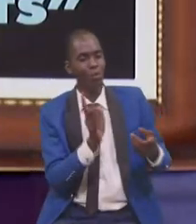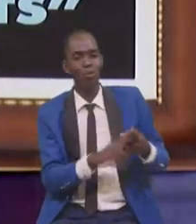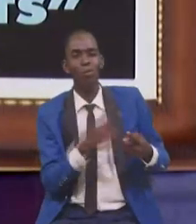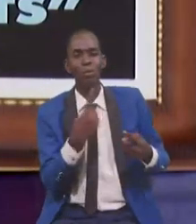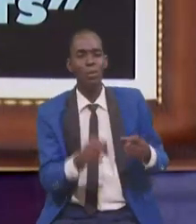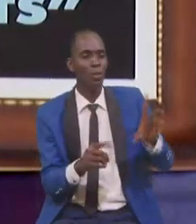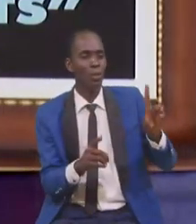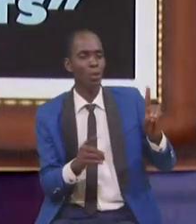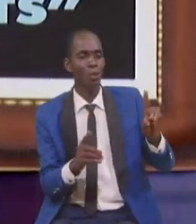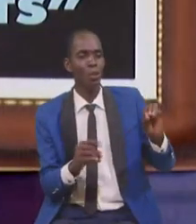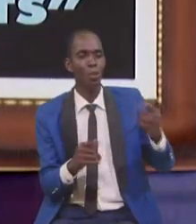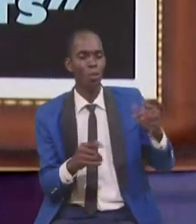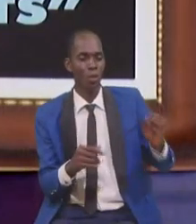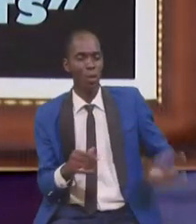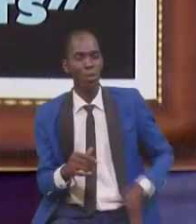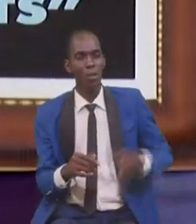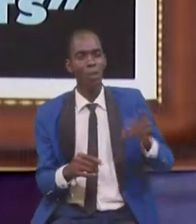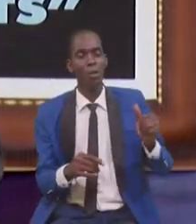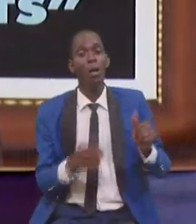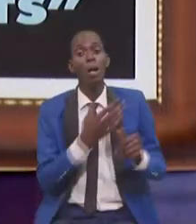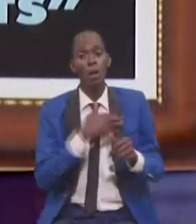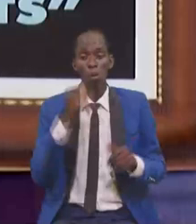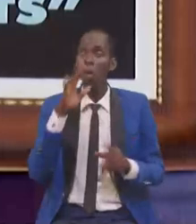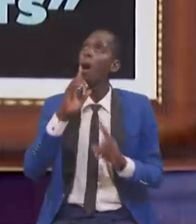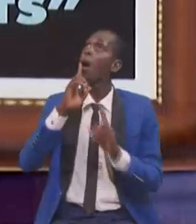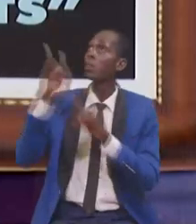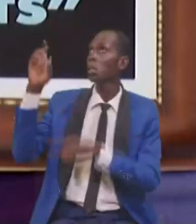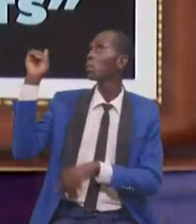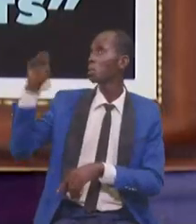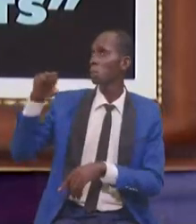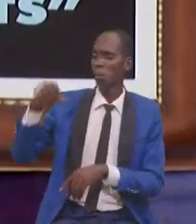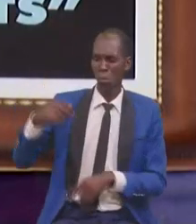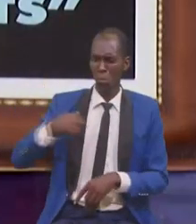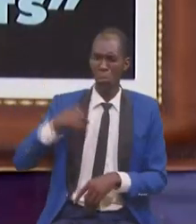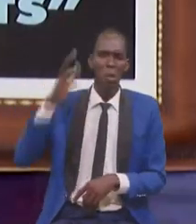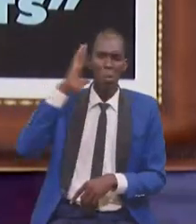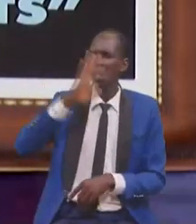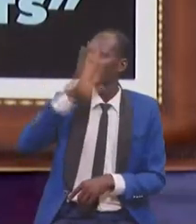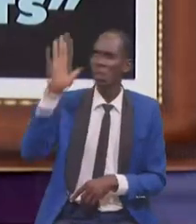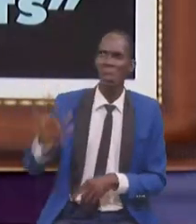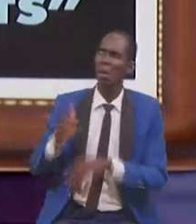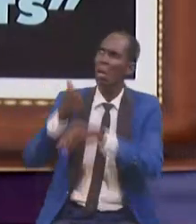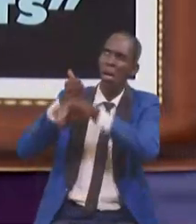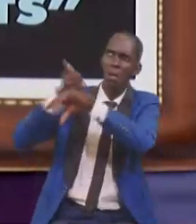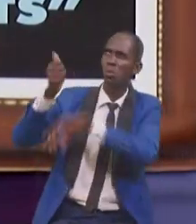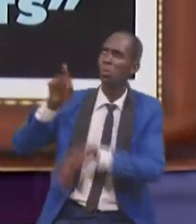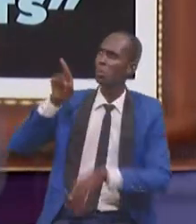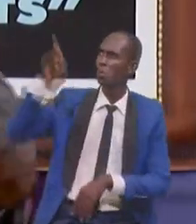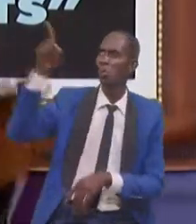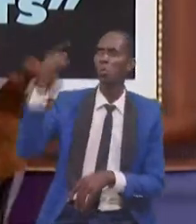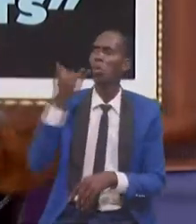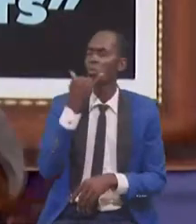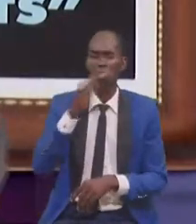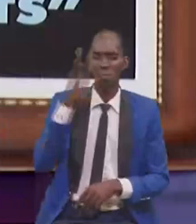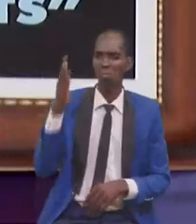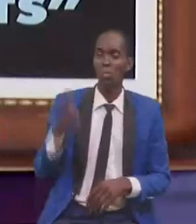jeter aux petits chiens. » « Oui, Seigneur, dit-elle, je ne vais jamais accuser le Seigneur d'avoir mal